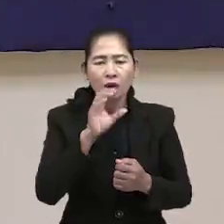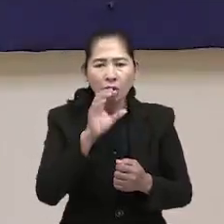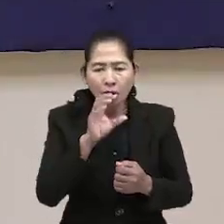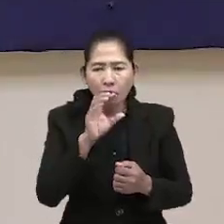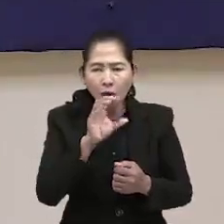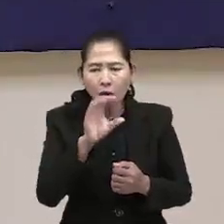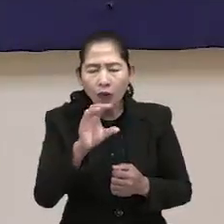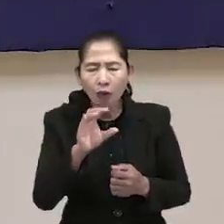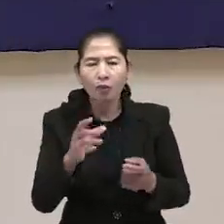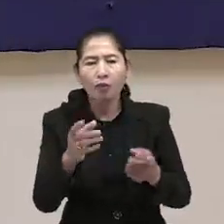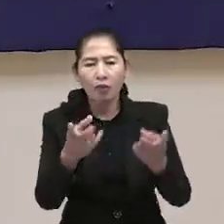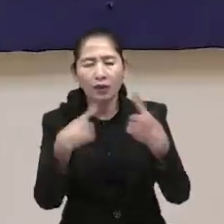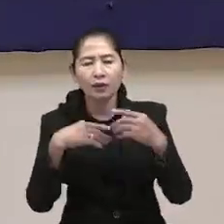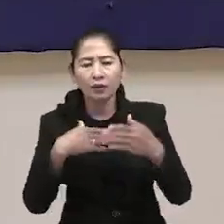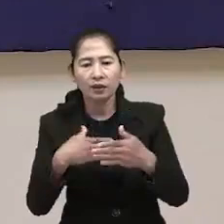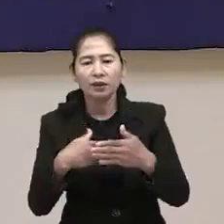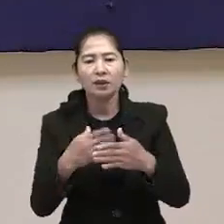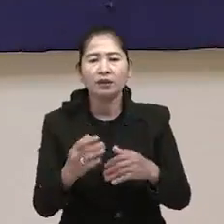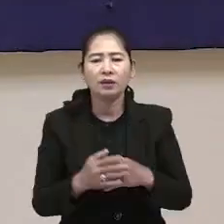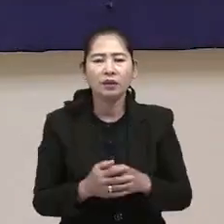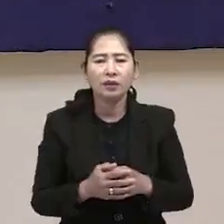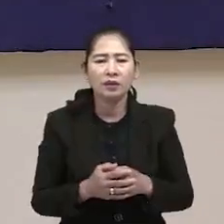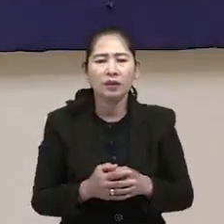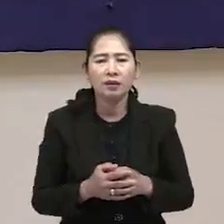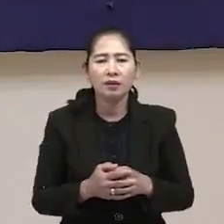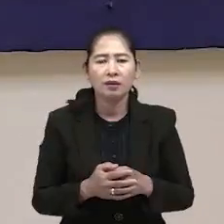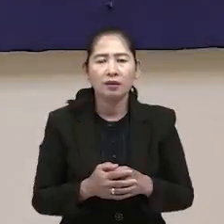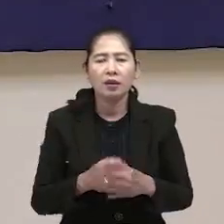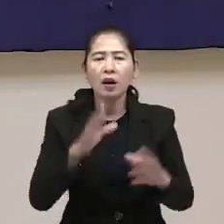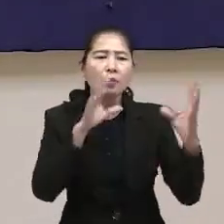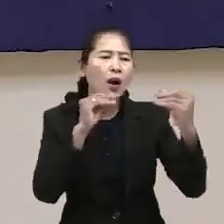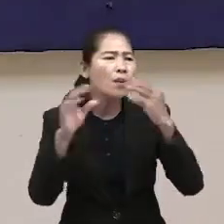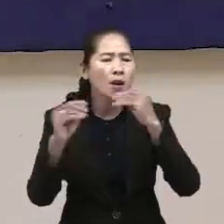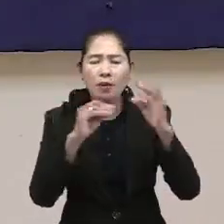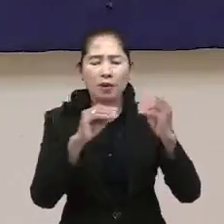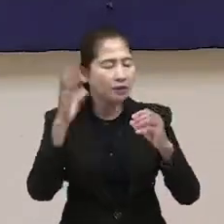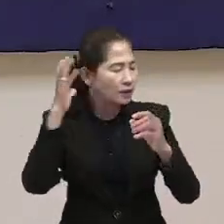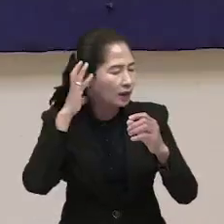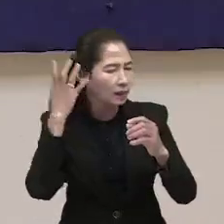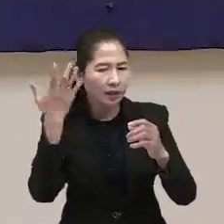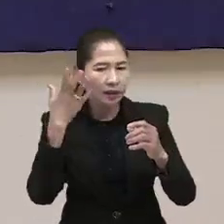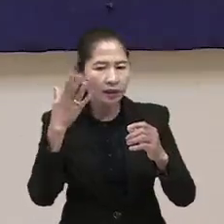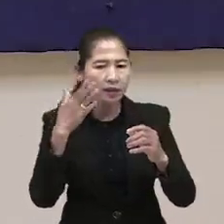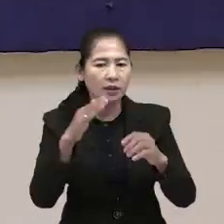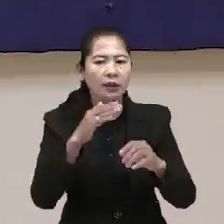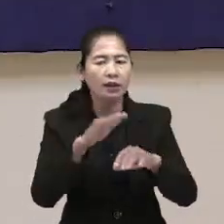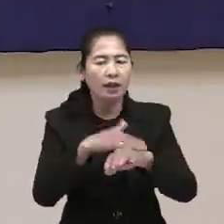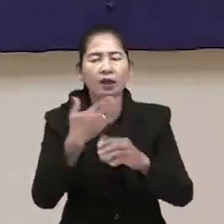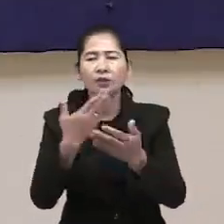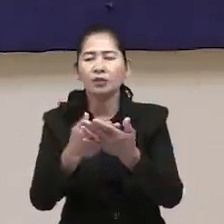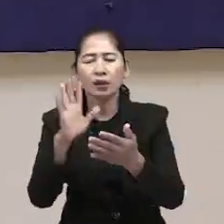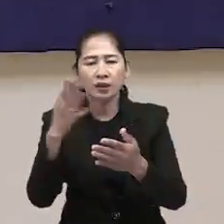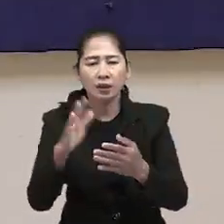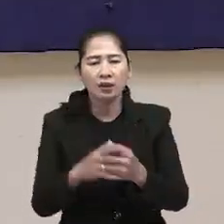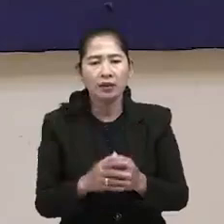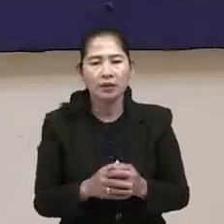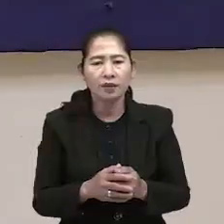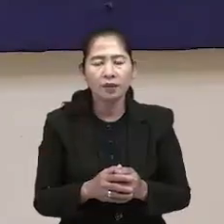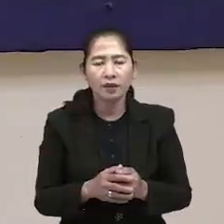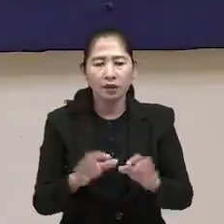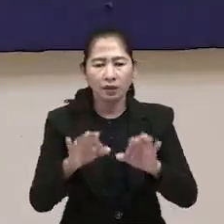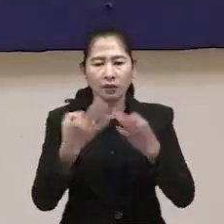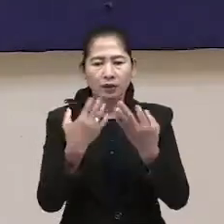អុកអុកមកចិត្តយើងផងនិយាយអញ្ចឹងណាចាអញ្ចឹងមិននិយាយមួយយើងបានចេះស្ដាប់សំឡេងភាសាហៅឈ្មោះវាឈ្មោះអីអញ្ចឹងណាចា